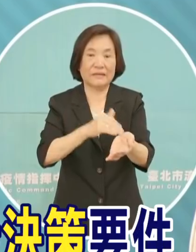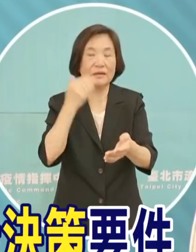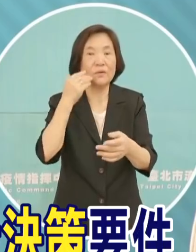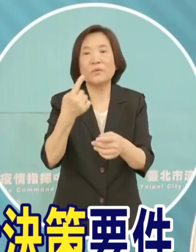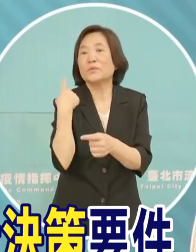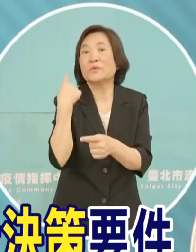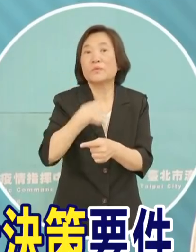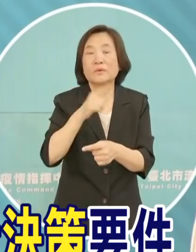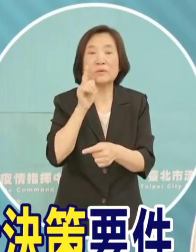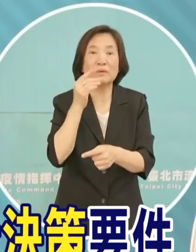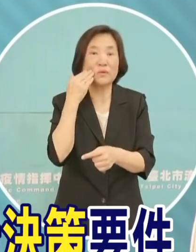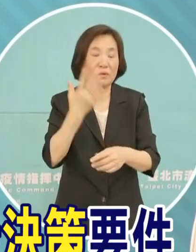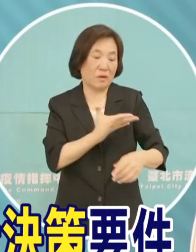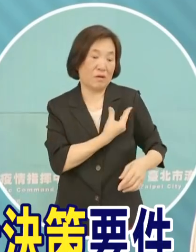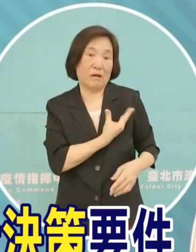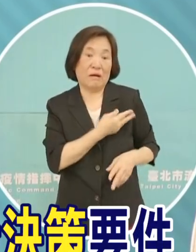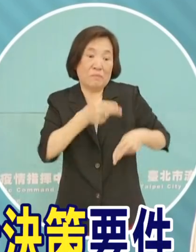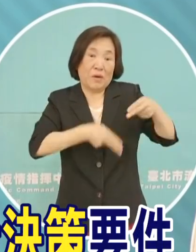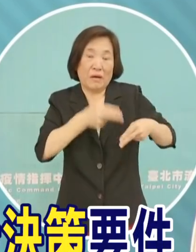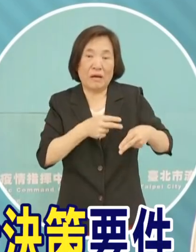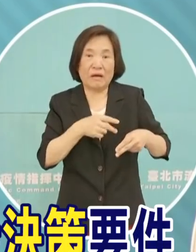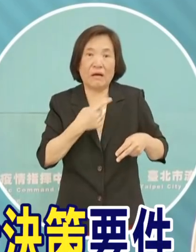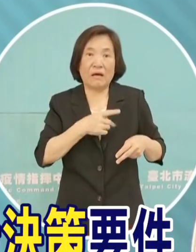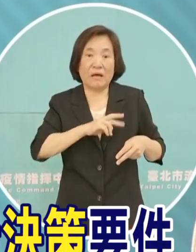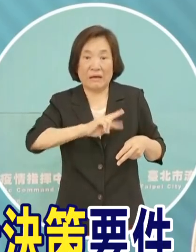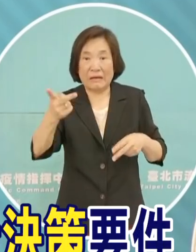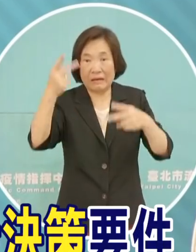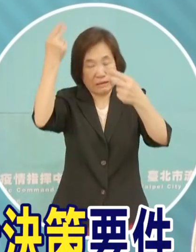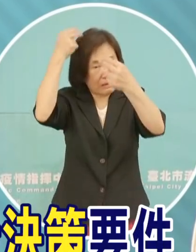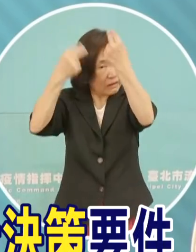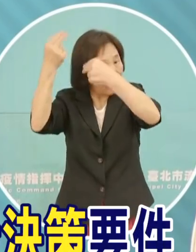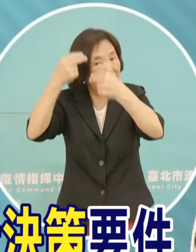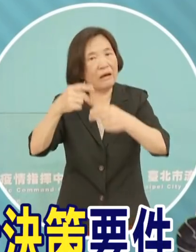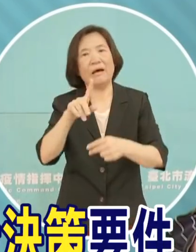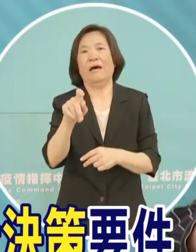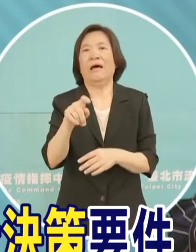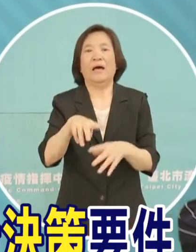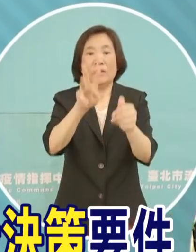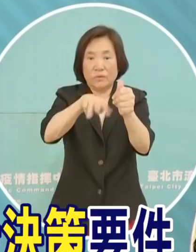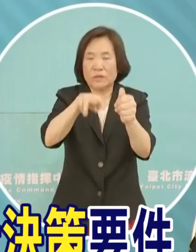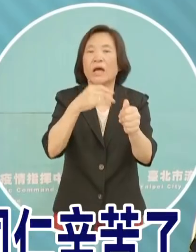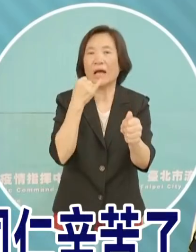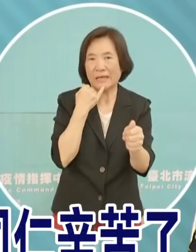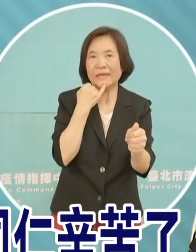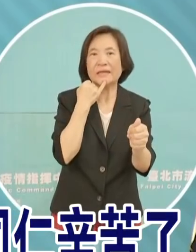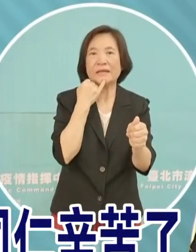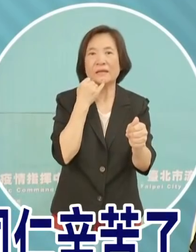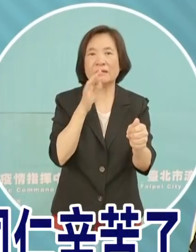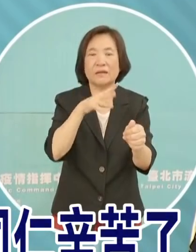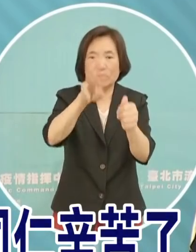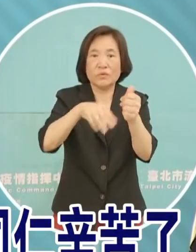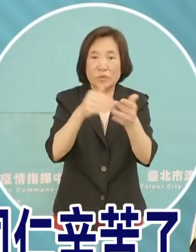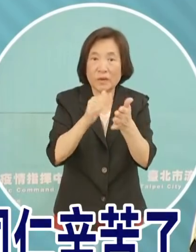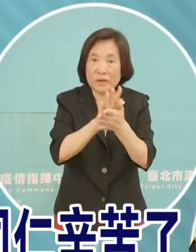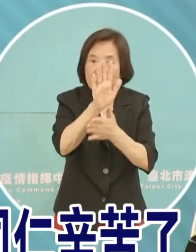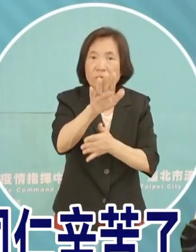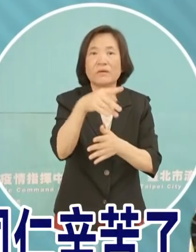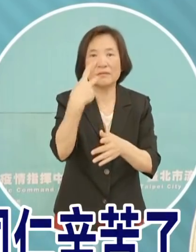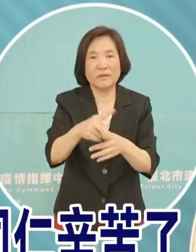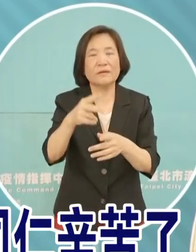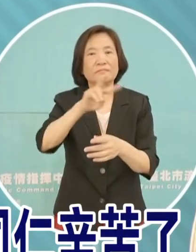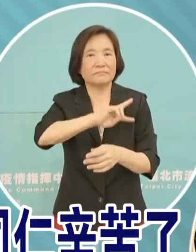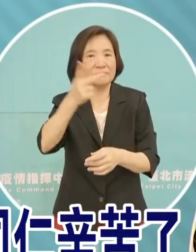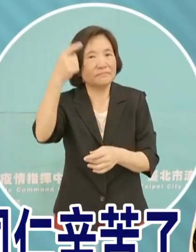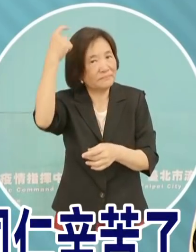脏的不会开脑啊，但是这样的训练以后还是会开，问题是要训练哦。所以我要跟大家讲哦，我们现